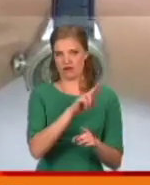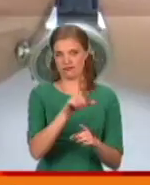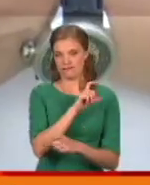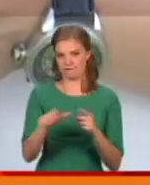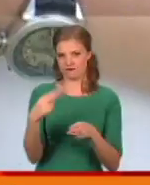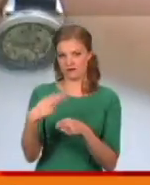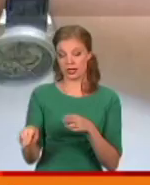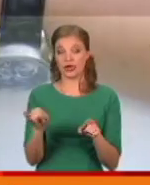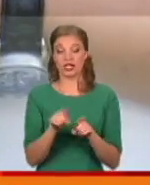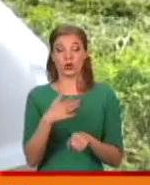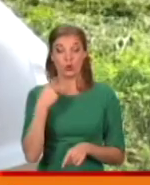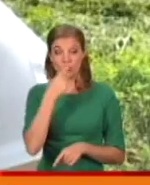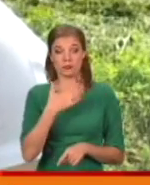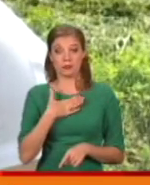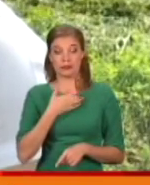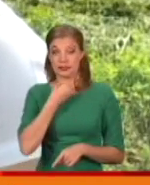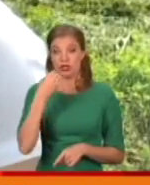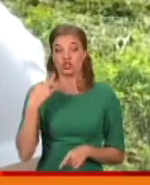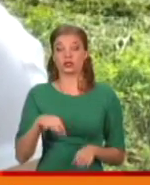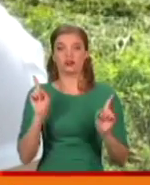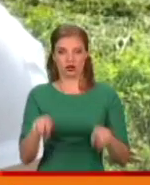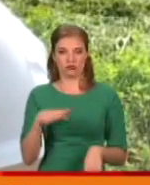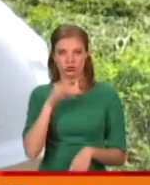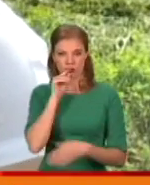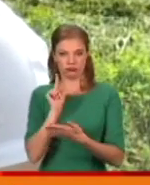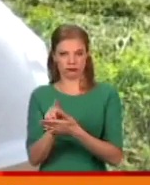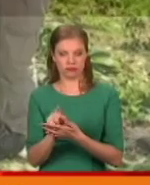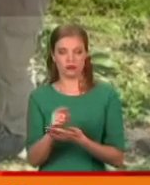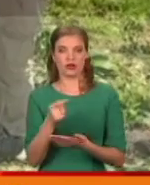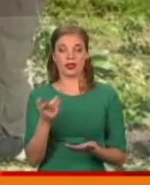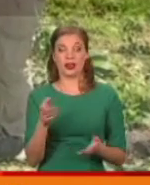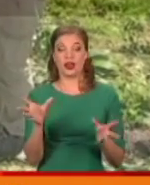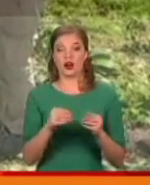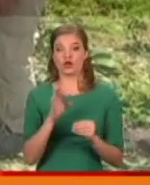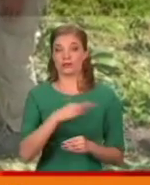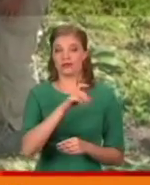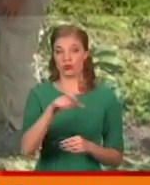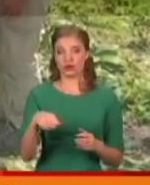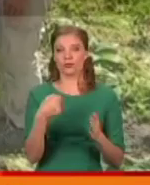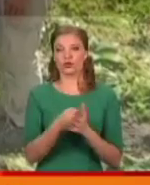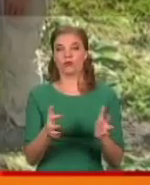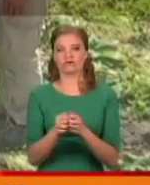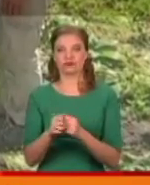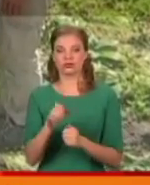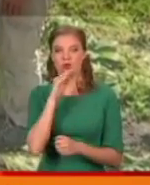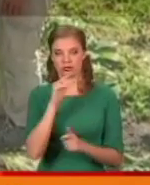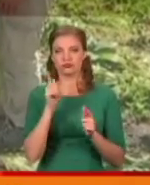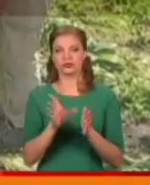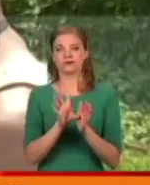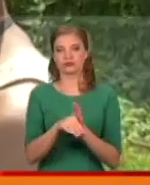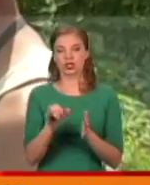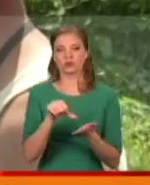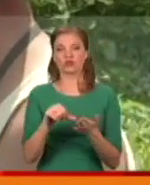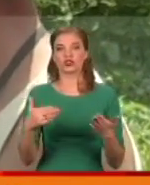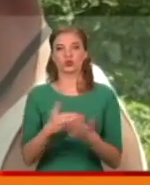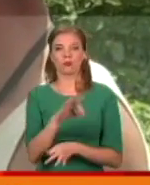чином. І особисто мій старший син теж був покусаний твариною. Разом із волонтерами до відловлювання тварин долучився і учасник проєкту